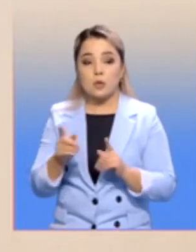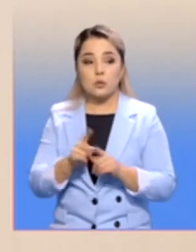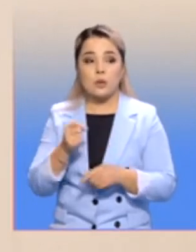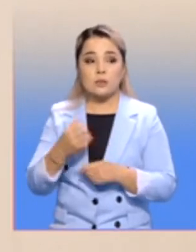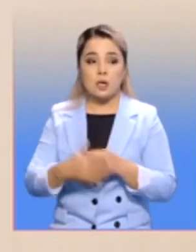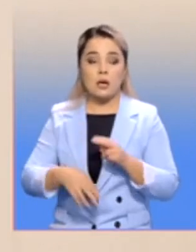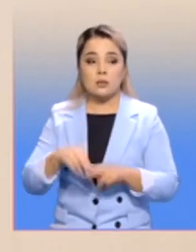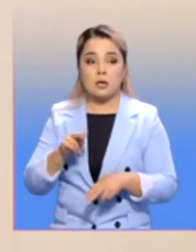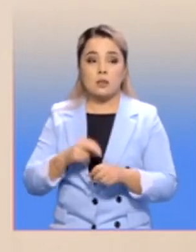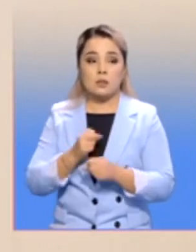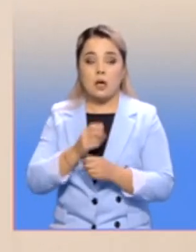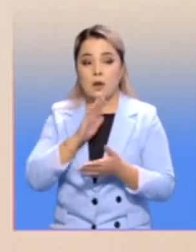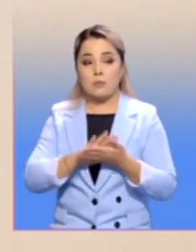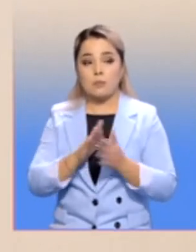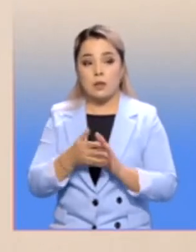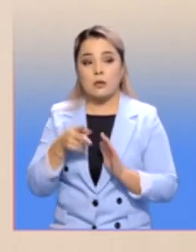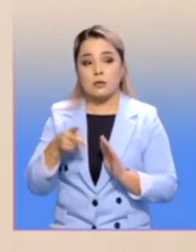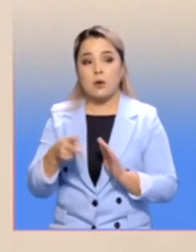іске қосудың мерзімі